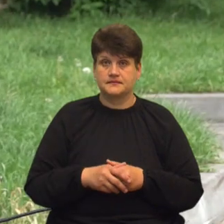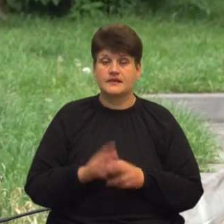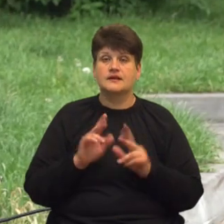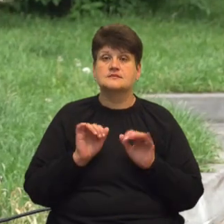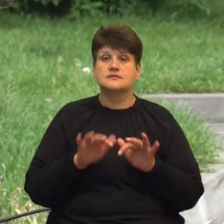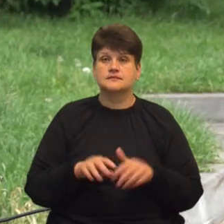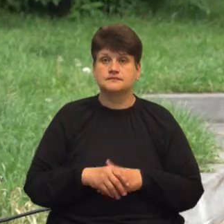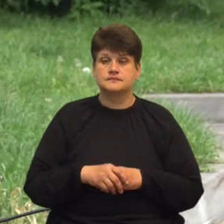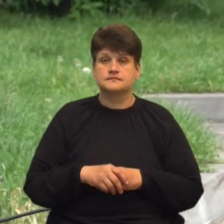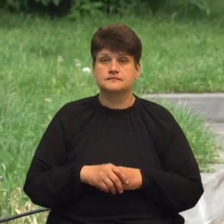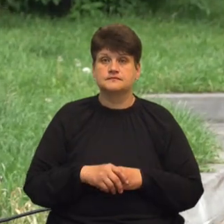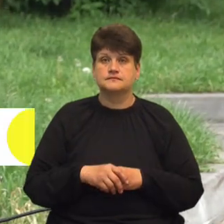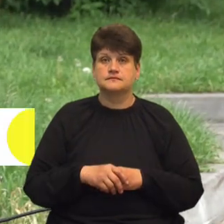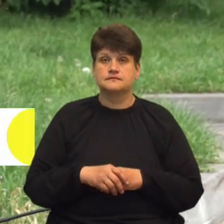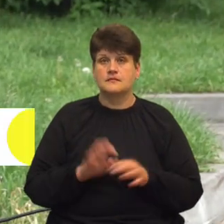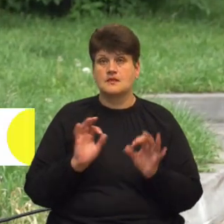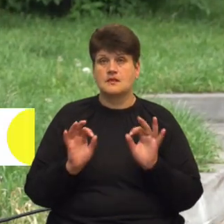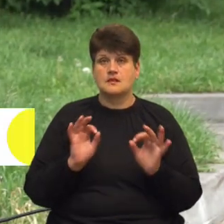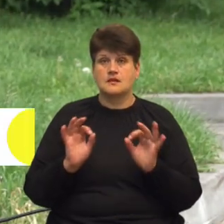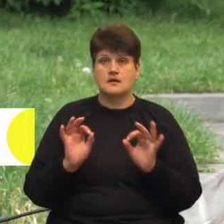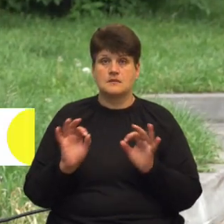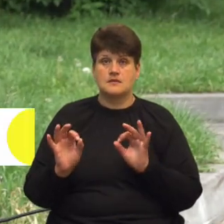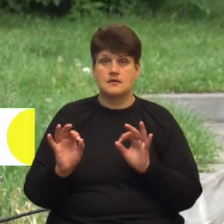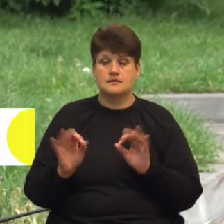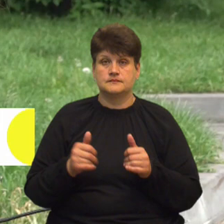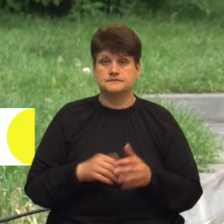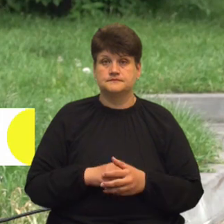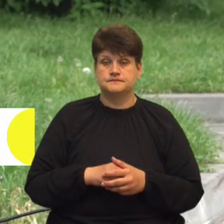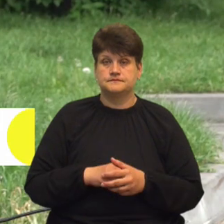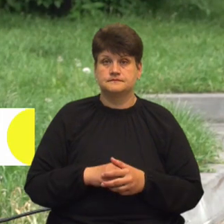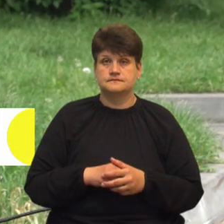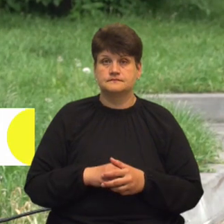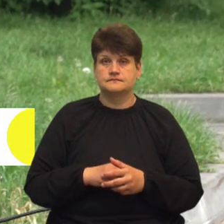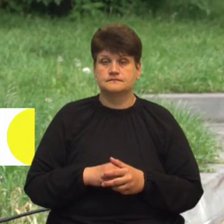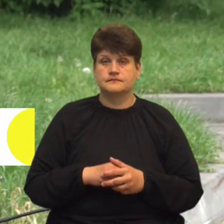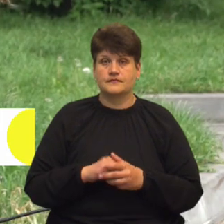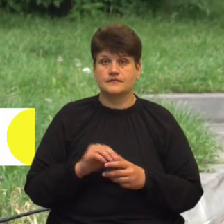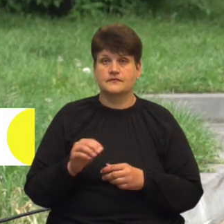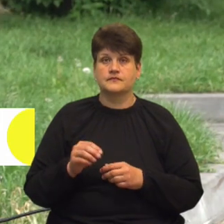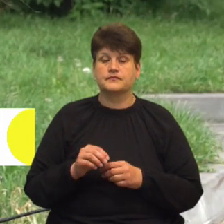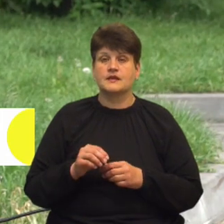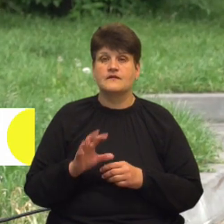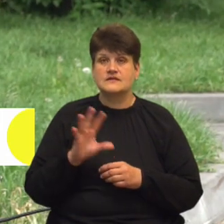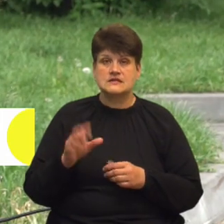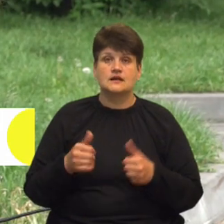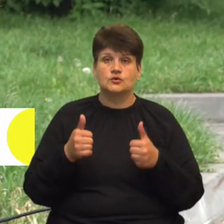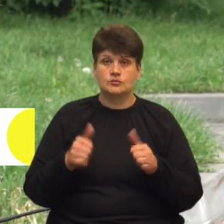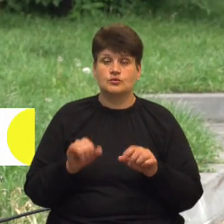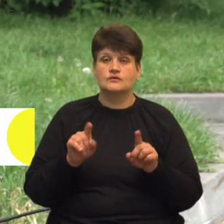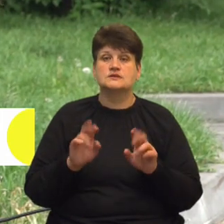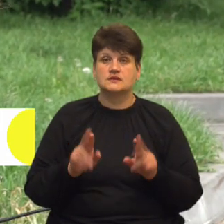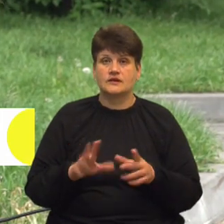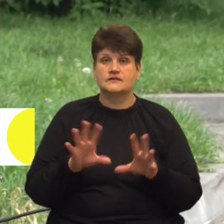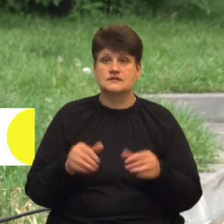справи? Нормально, потрібно. Що у вас? Що там папа нам пише вдома? Все добре. Ми тебе